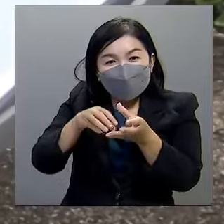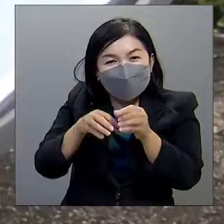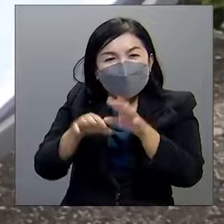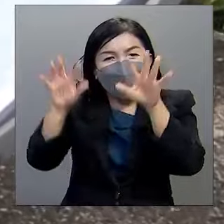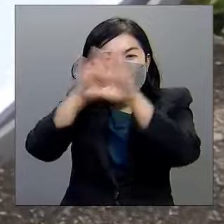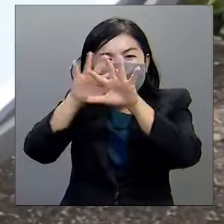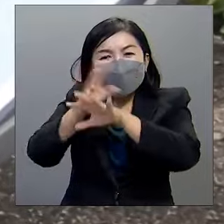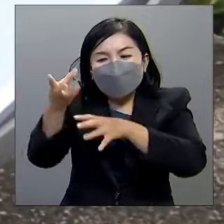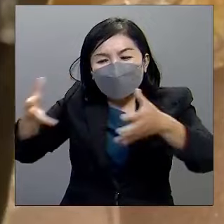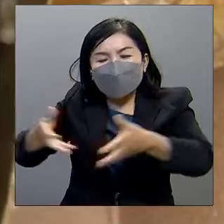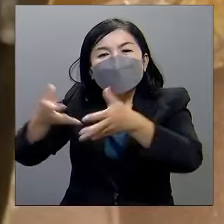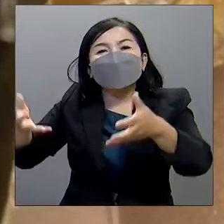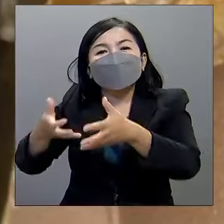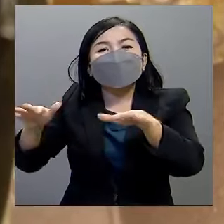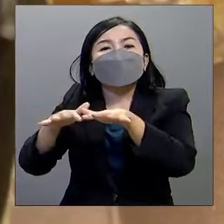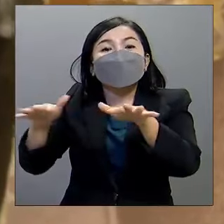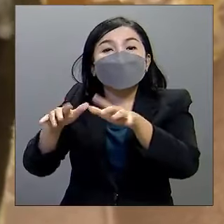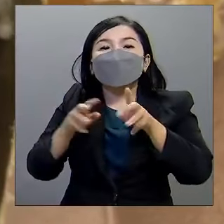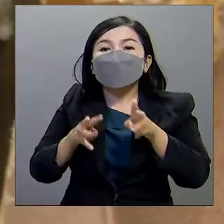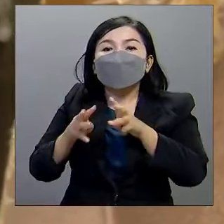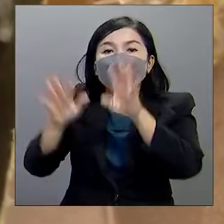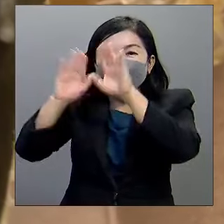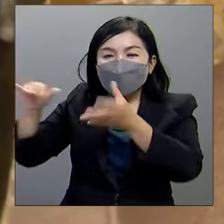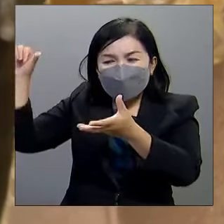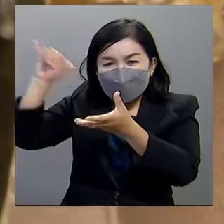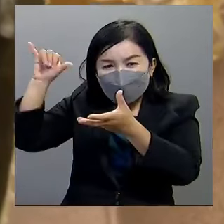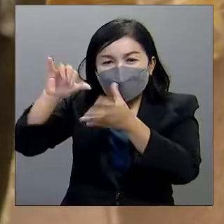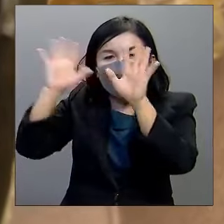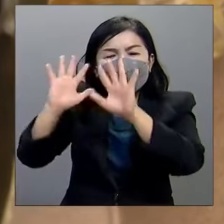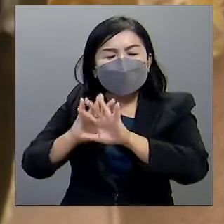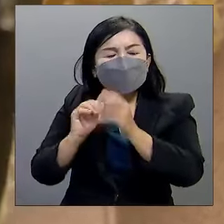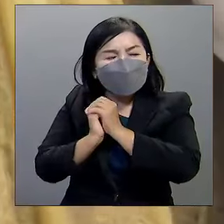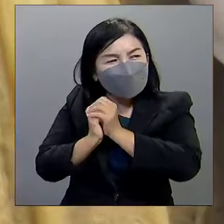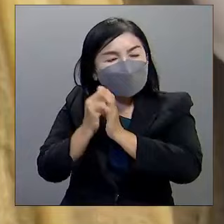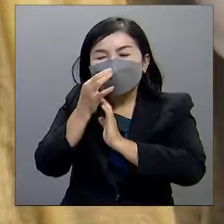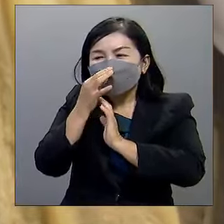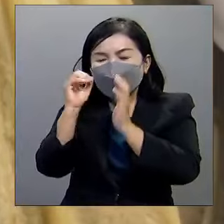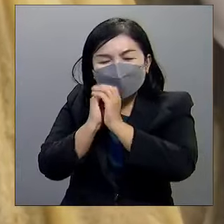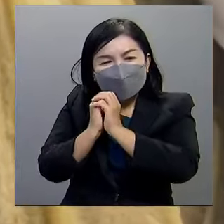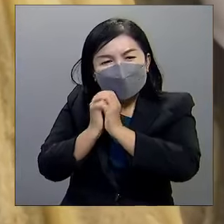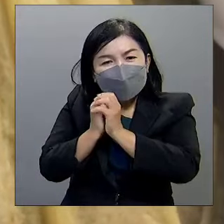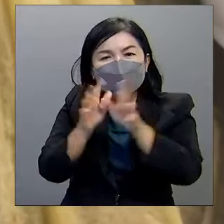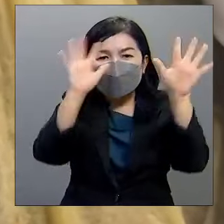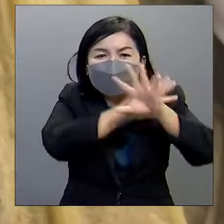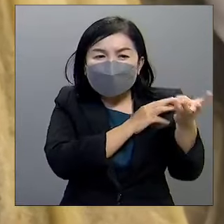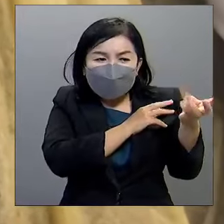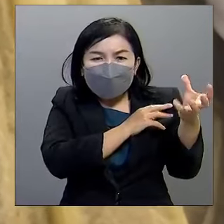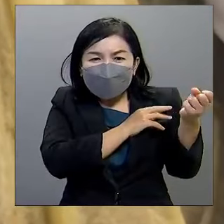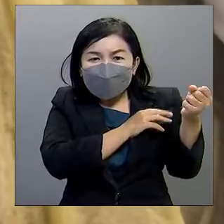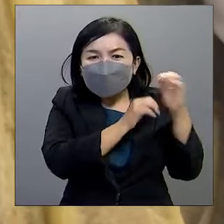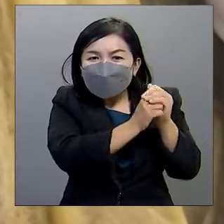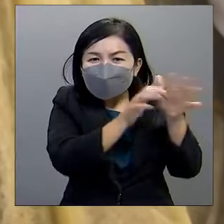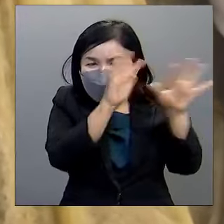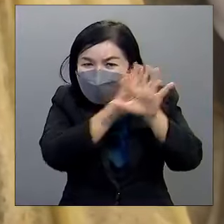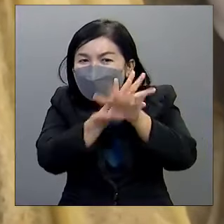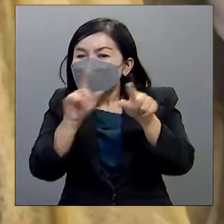าวผัดธรรมดาครับแต่ของตนเองนั้นเนี่ยจะเอามาปรุงเครื่องให้ออกรสในสไตล์แบบจีนๆหน่อยเนื่องจากบางคนชอบกินบ้าจ่างของเราก็จะมีสไตล์คล้าย